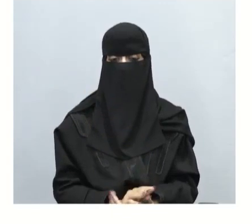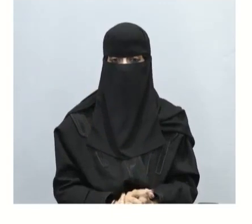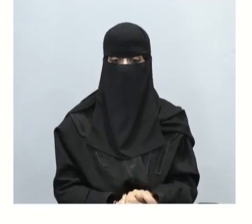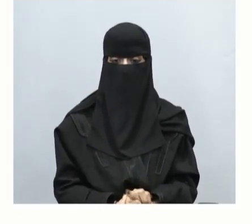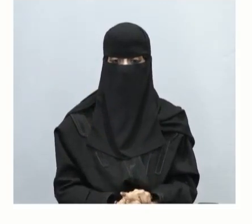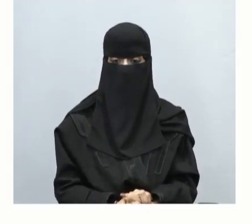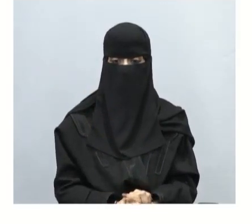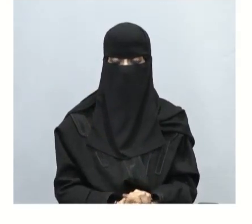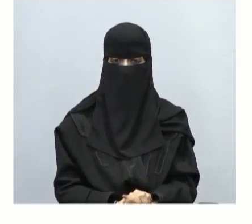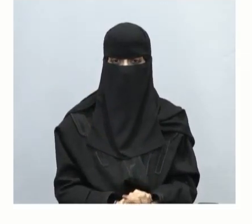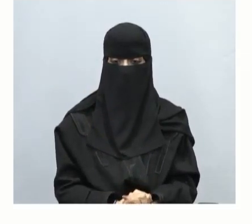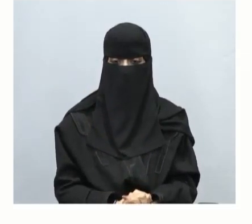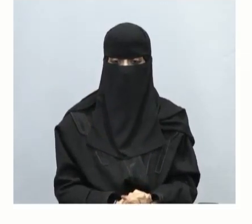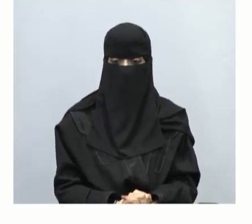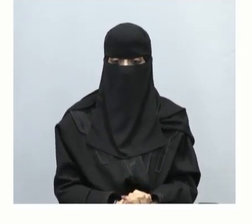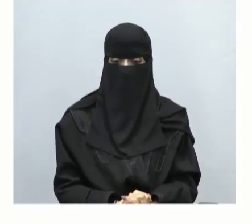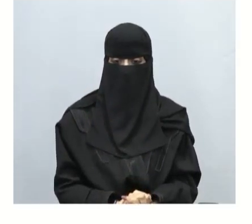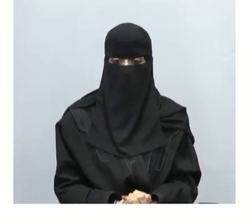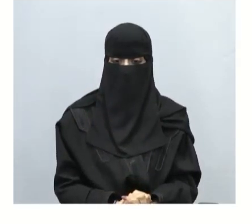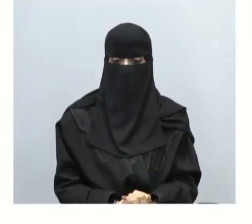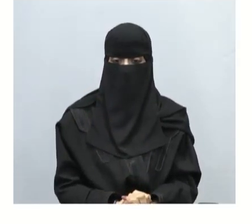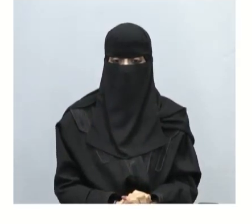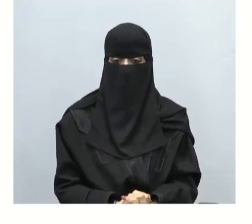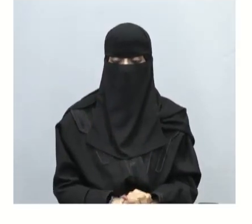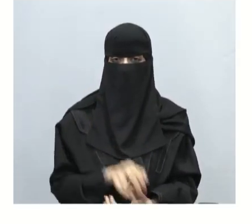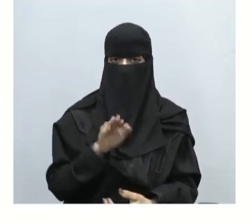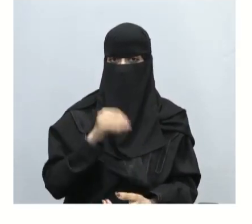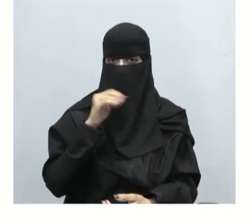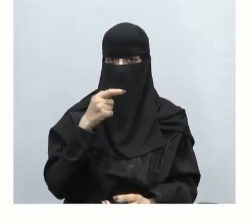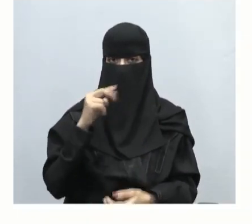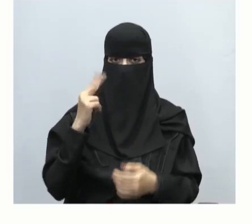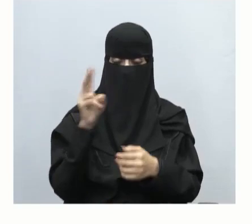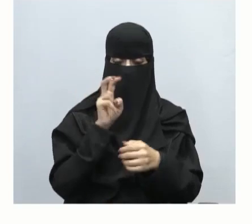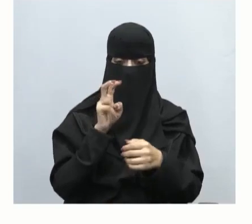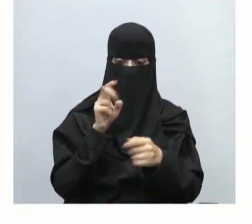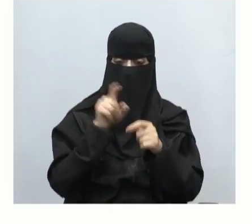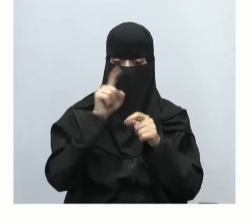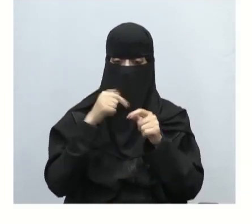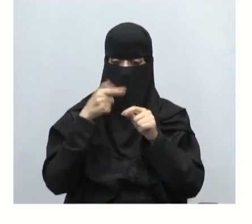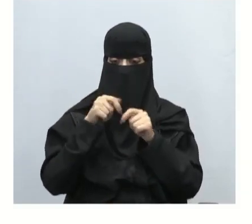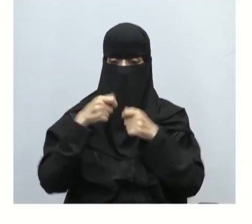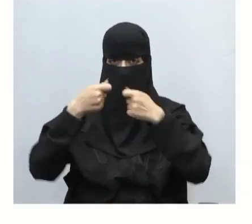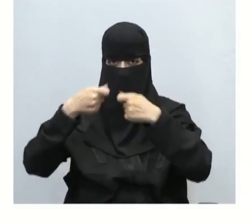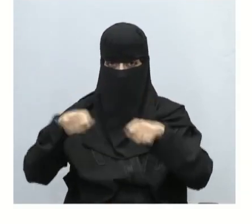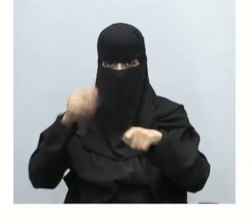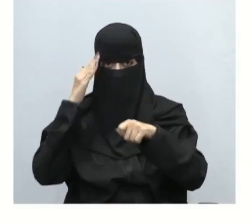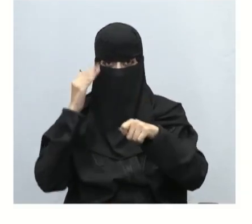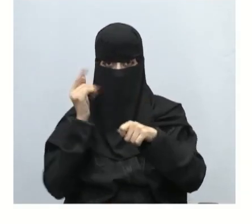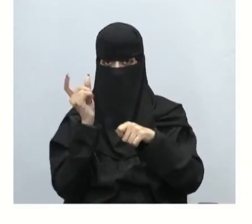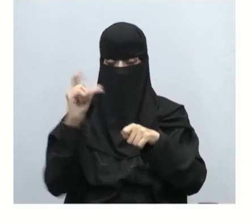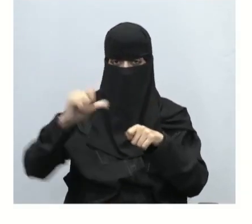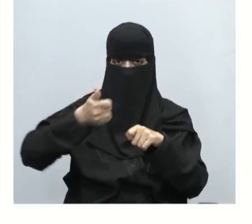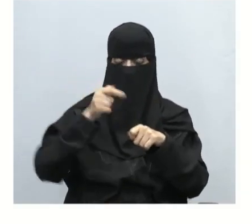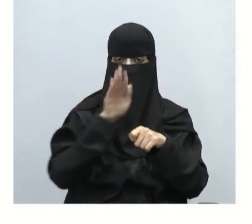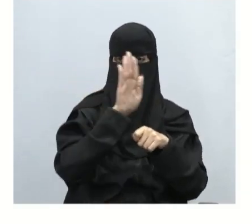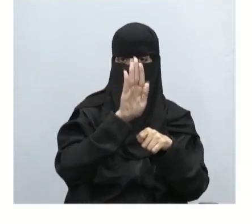6 ايضا في القسم الثاني في الاجابه القصيره اجب عن السؤالين الاتيين السؤال تسعه اشترت نوال